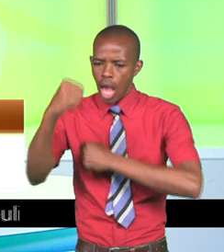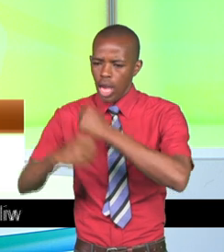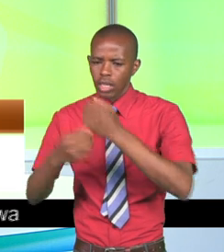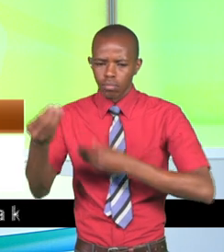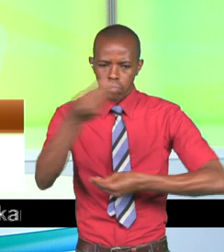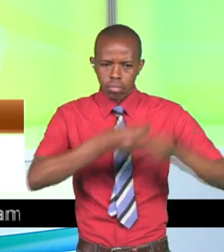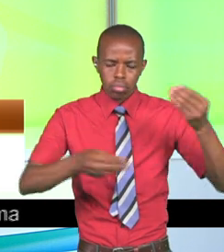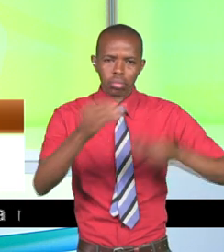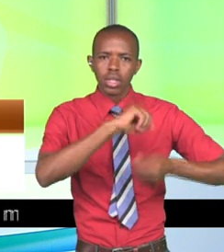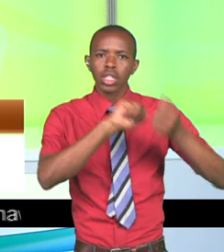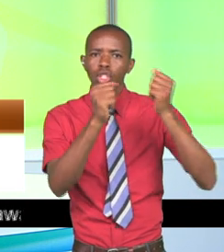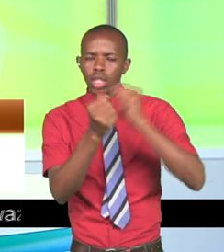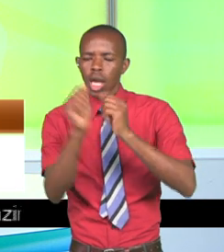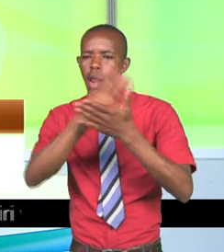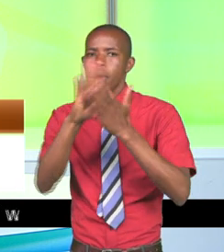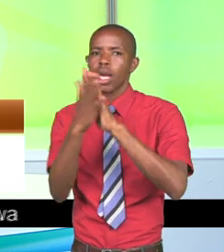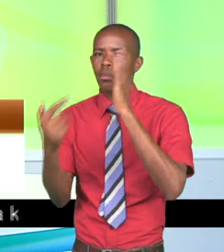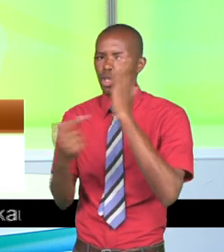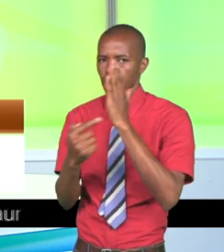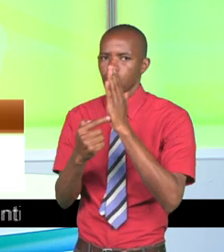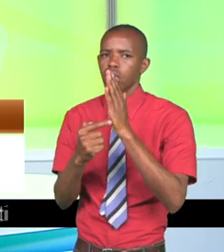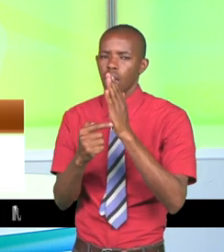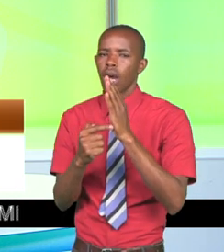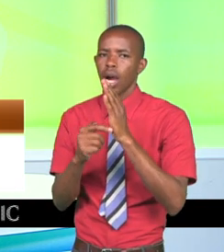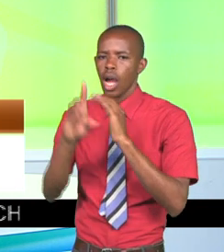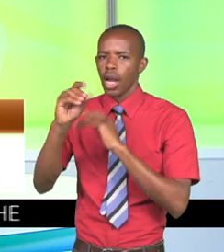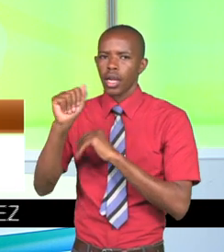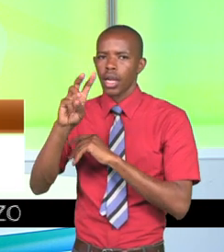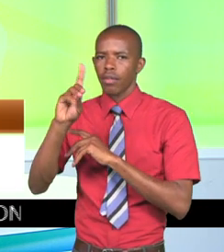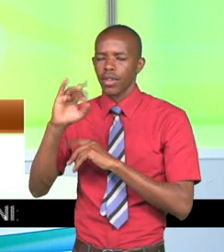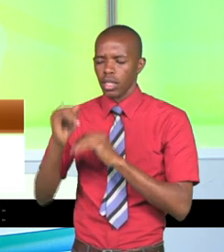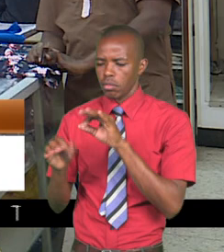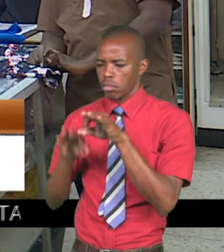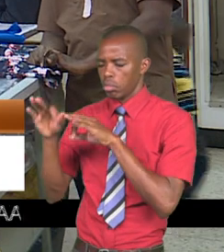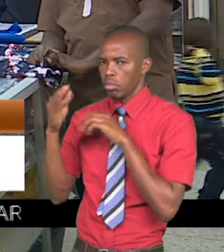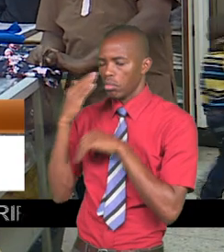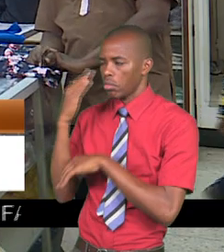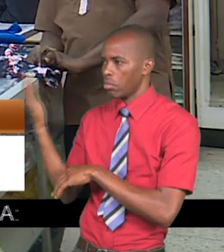pia inageuzwa na kuwa kidijitali kama anavyoeleza David Kagina.